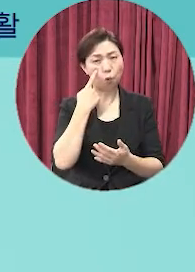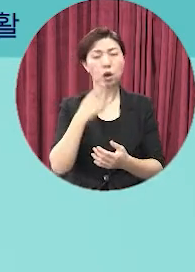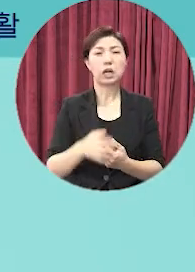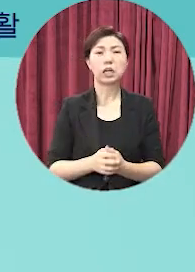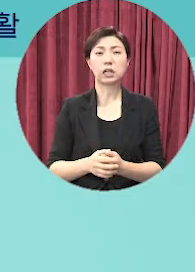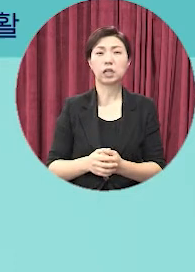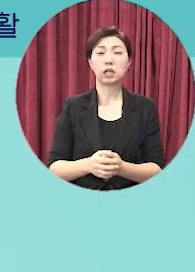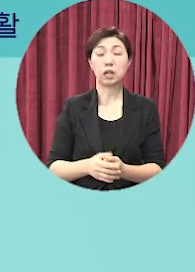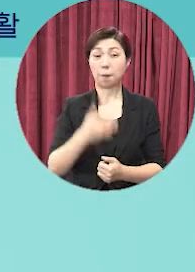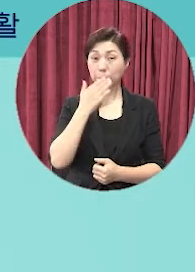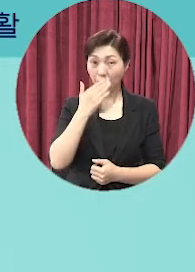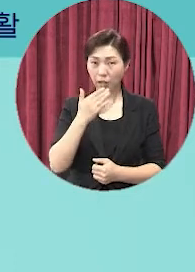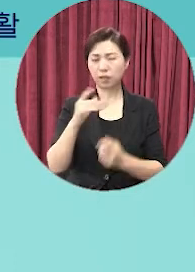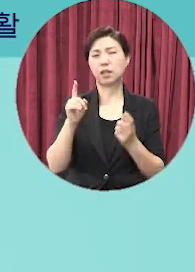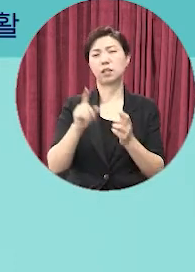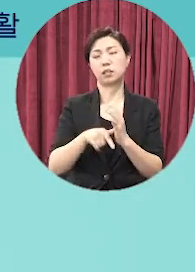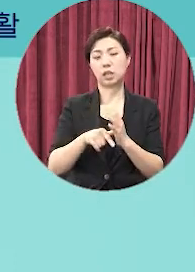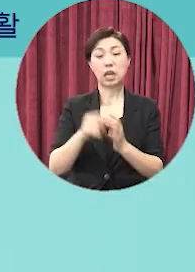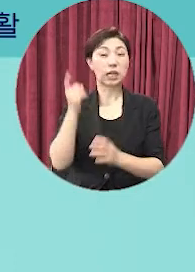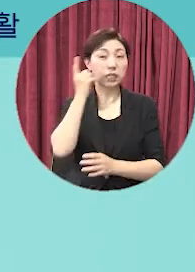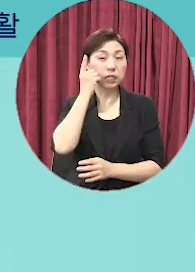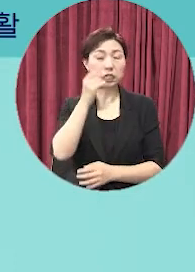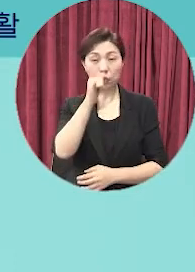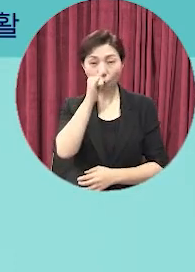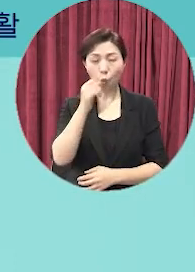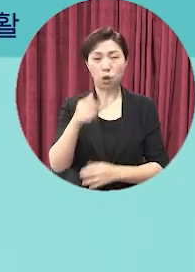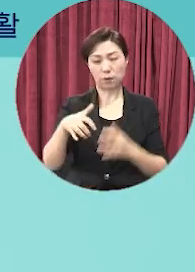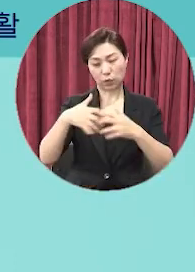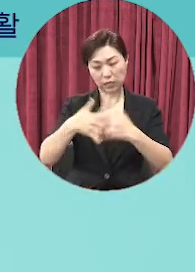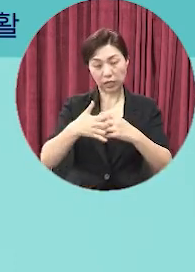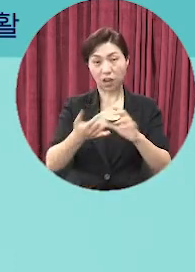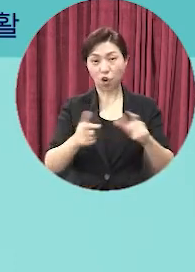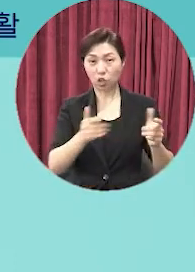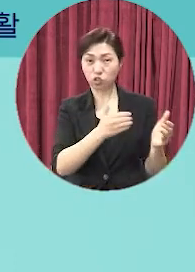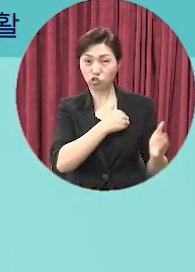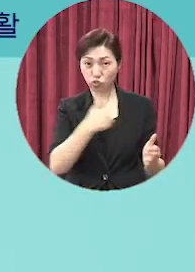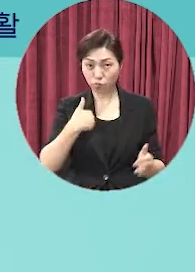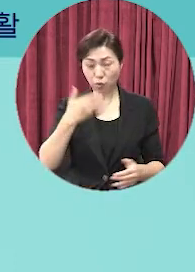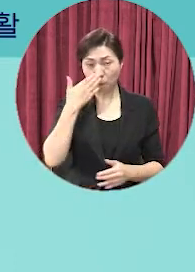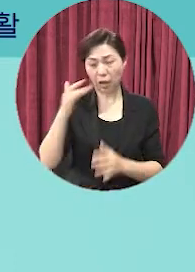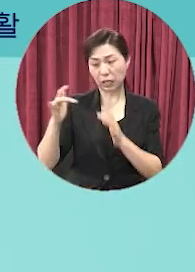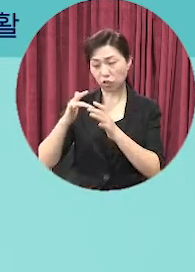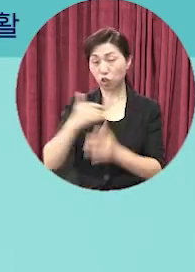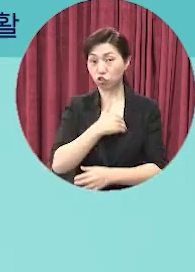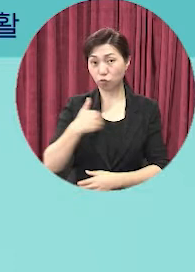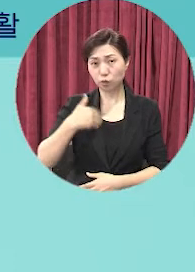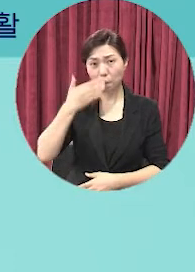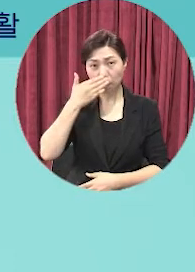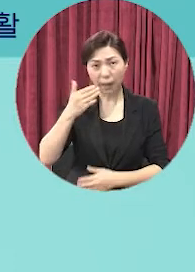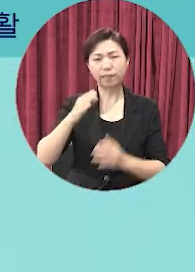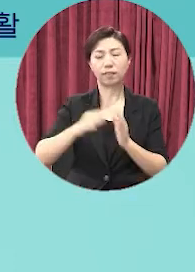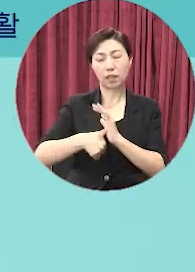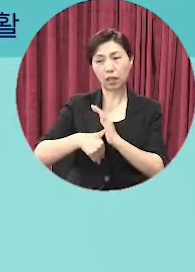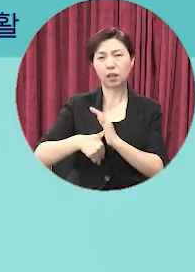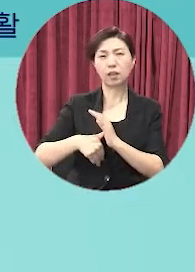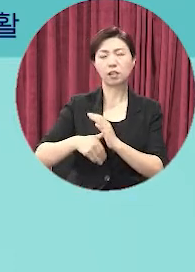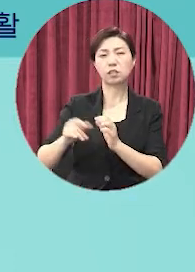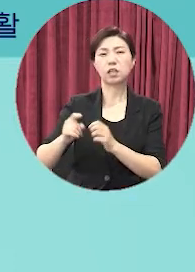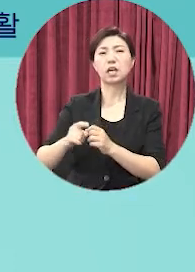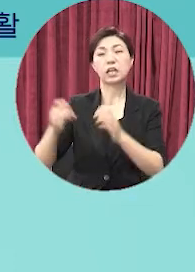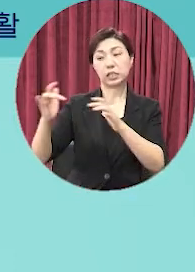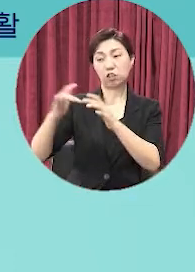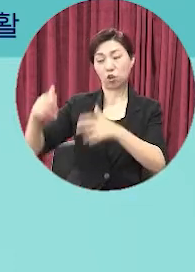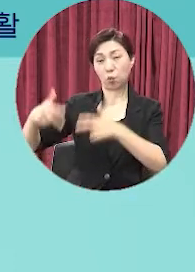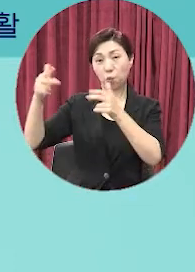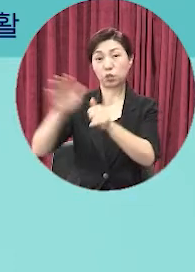제공이 되고 또는 이러한 기기라든지 이런 것들이 충분하지 않으면은 단순한 전화의 서비스를 제공한다든지